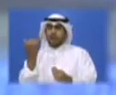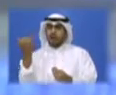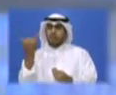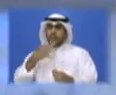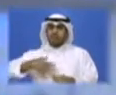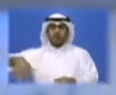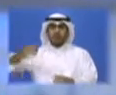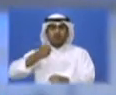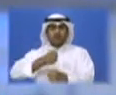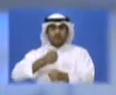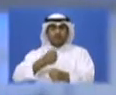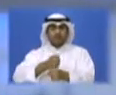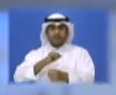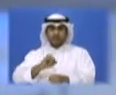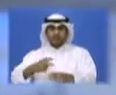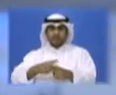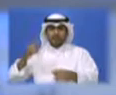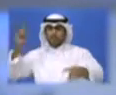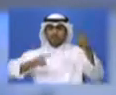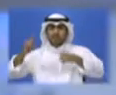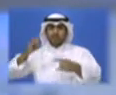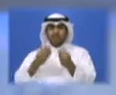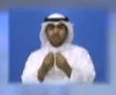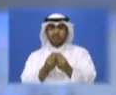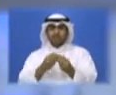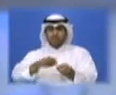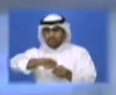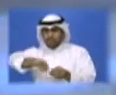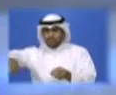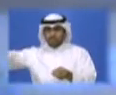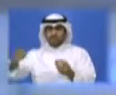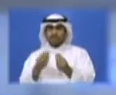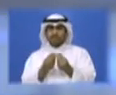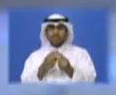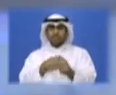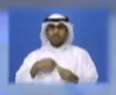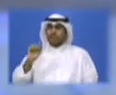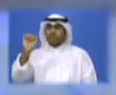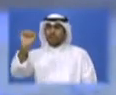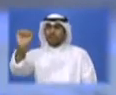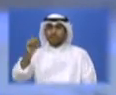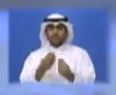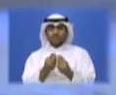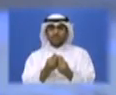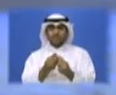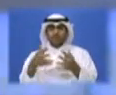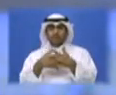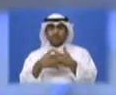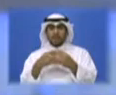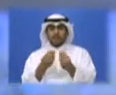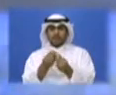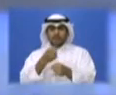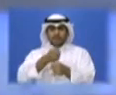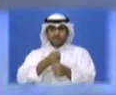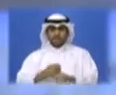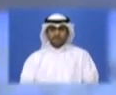كبيرا، وتجلى ذلك الاهتمام بالقرار الذي فصل قطاع العمل عن وزارة الشؤون لتنظيم سوق العمل في دولة